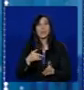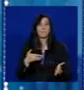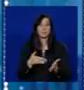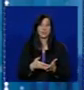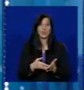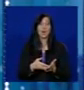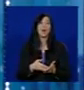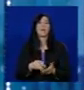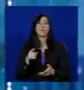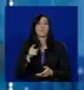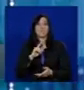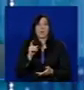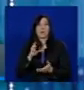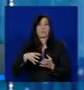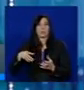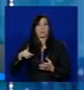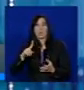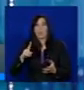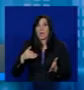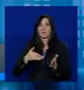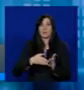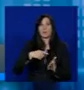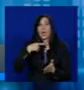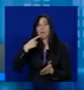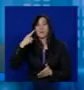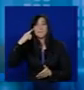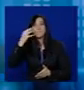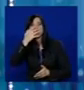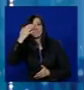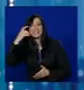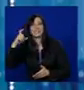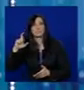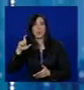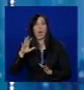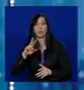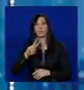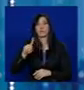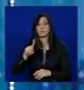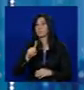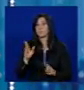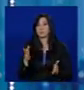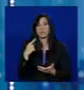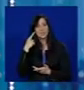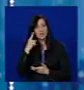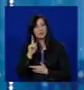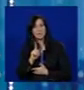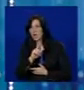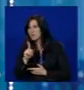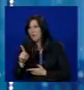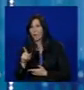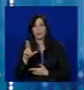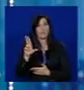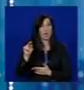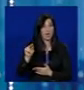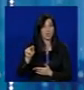аргумент, казва великият мислител Спиноза. Ако на 21-ви не сте знаели, трябва да някой да ви каже.